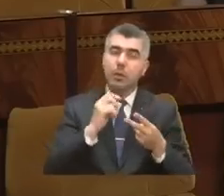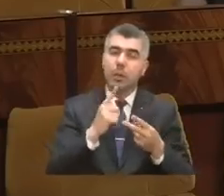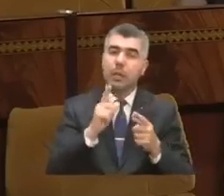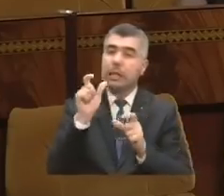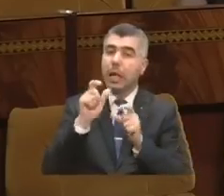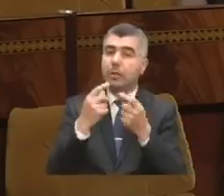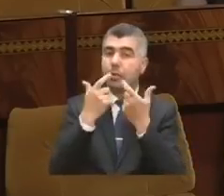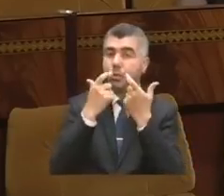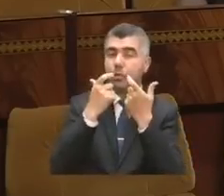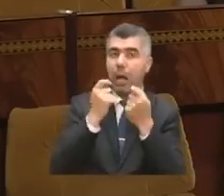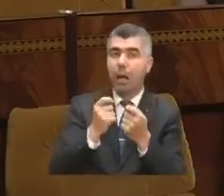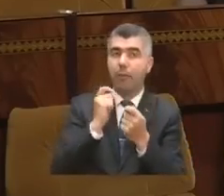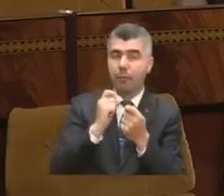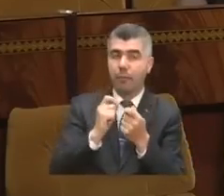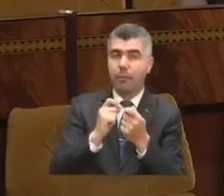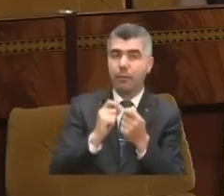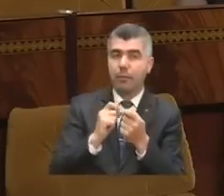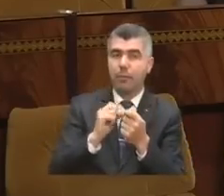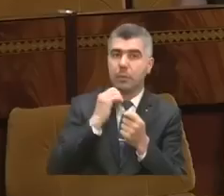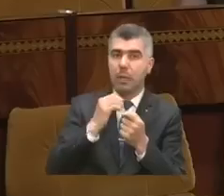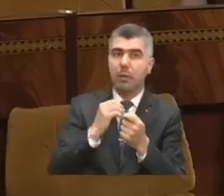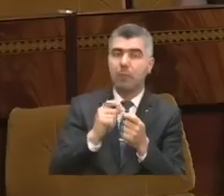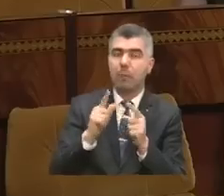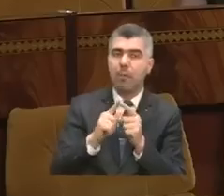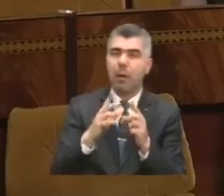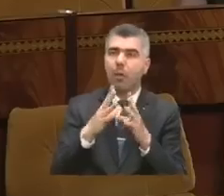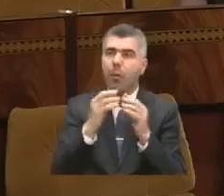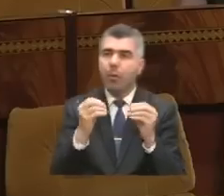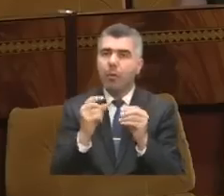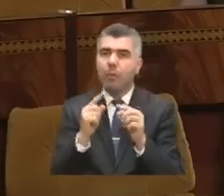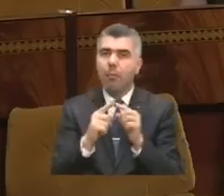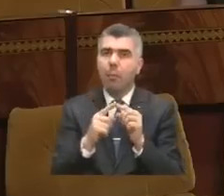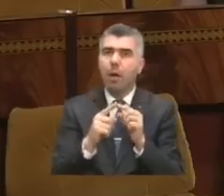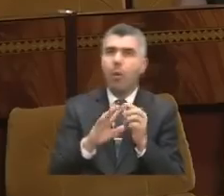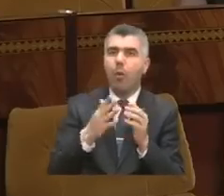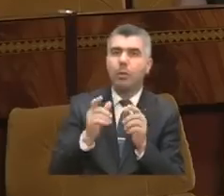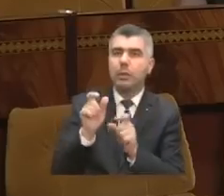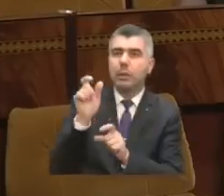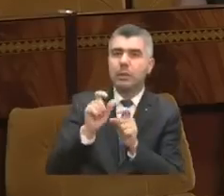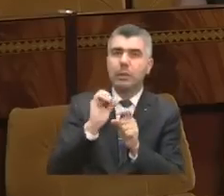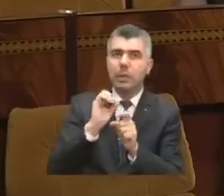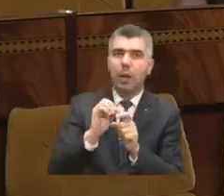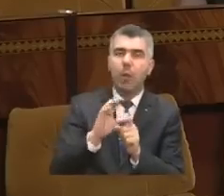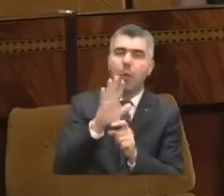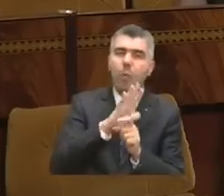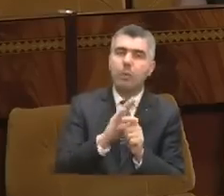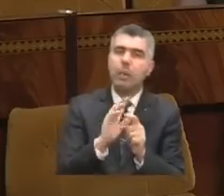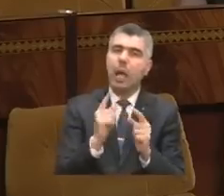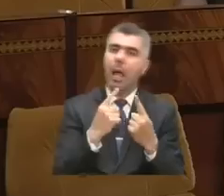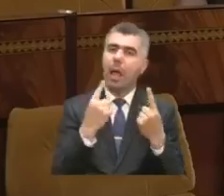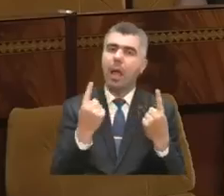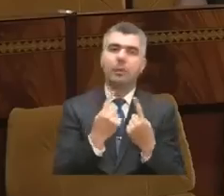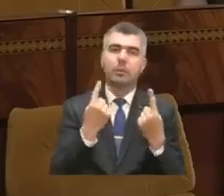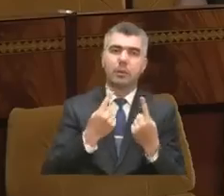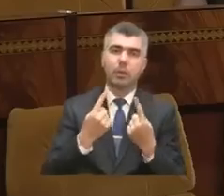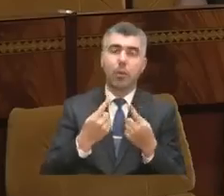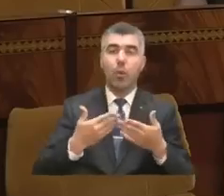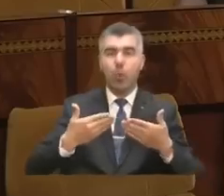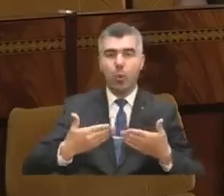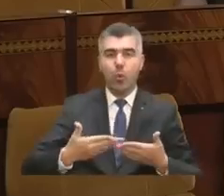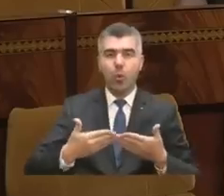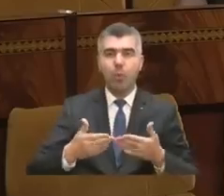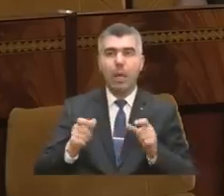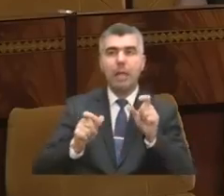كيشوفها، ما حاضرينش 70 واحد، هادشي الغياب ظاهره ديال جميع الفرق بما فيهم حنا. يعني اليوم ملي